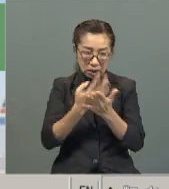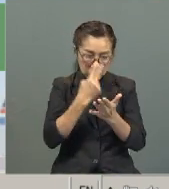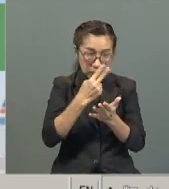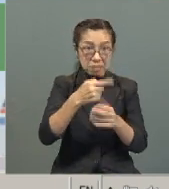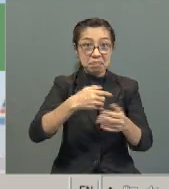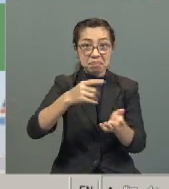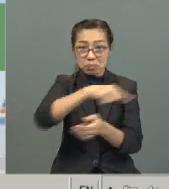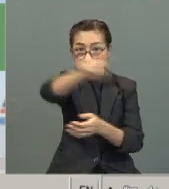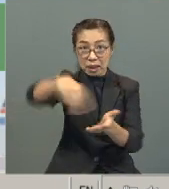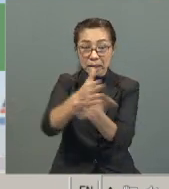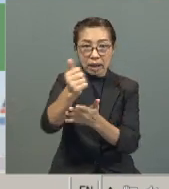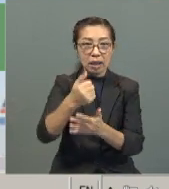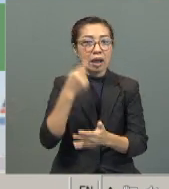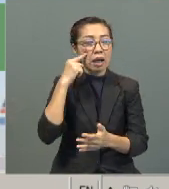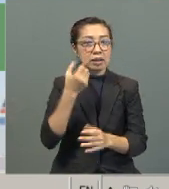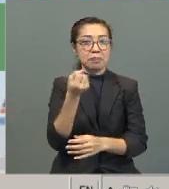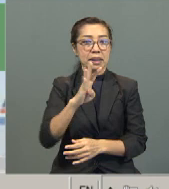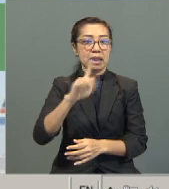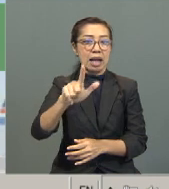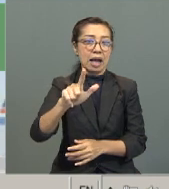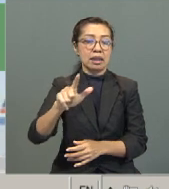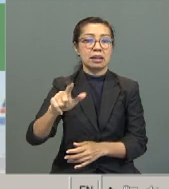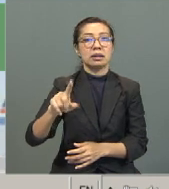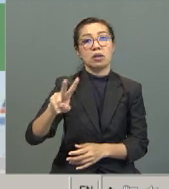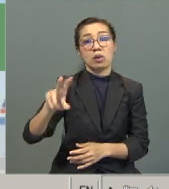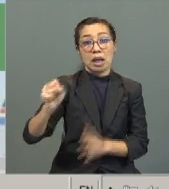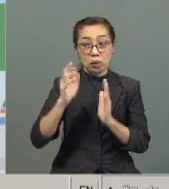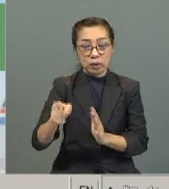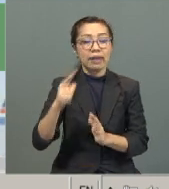แสนคนครับซึ่งกระทรวงการคลังก็จะเร่งกดเงินให้กับผู้ที่ผ่านเกณฑ์ประมาณ14ล้านสี่แสนคน 2